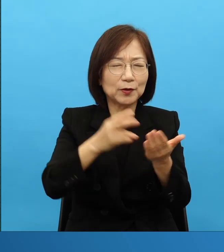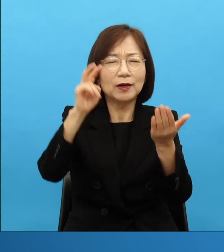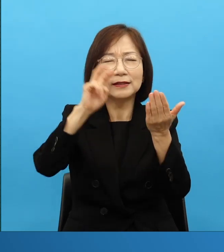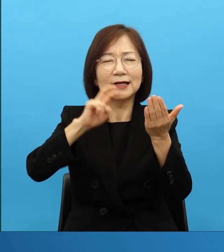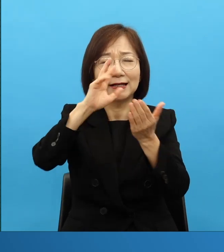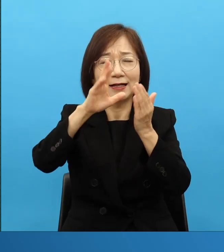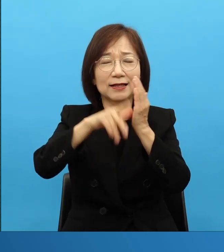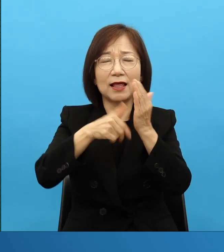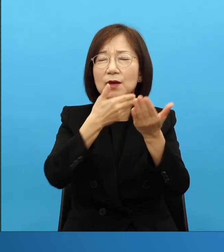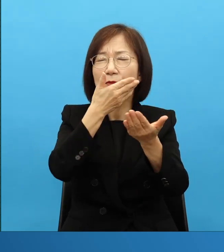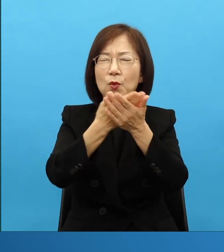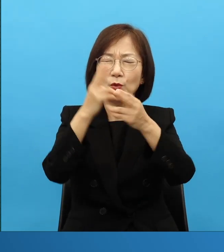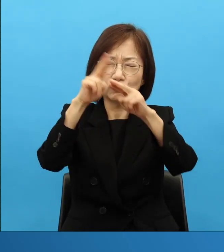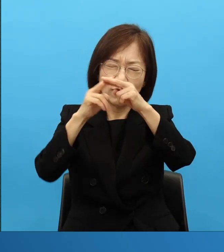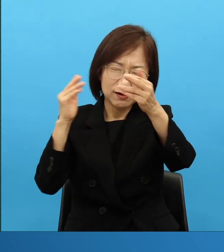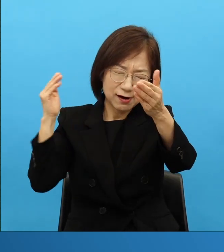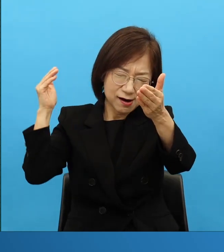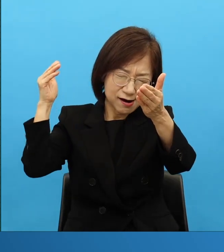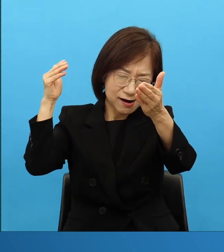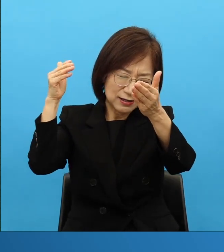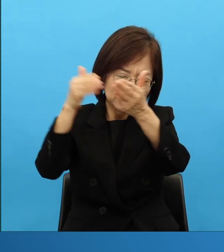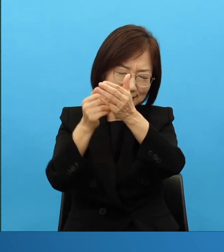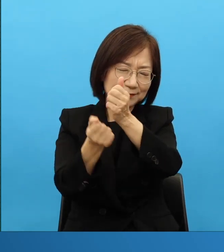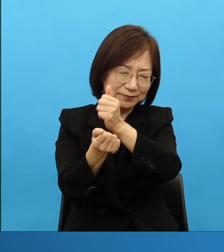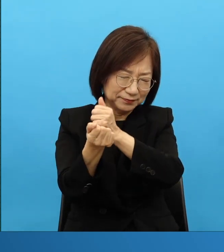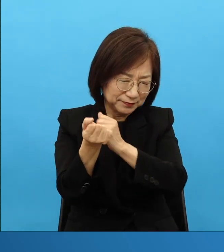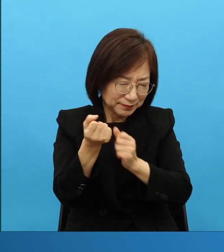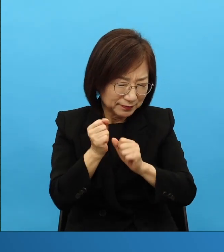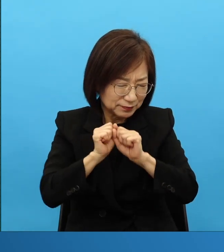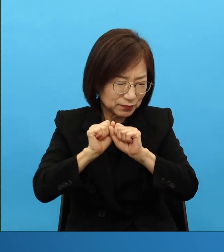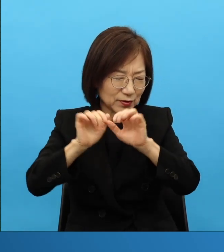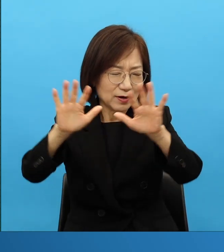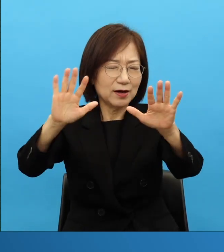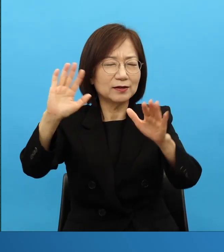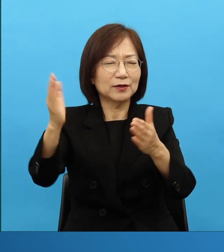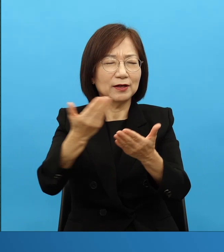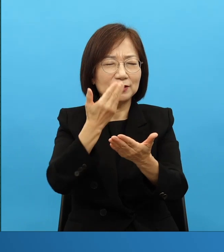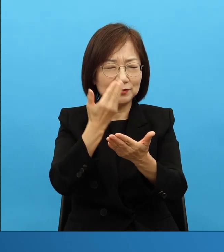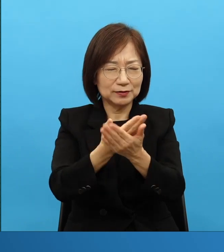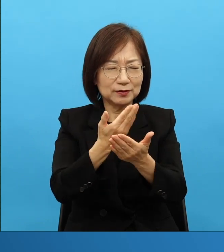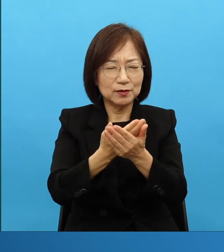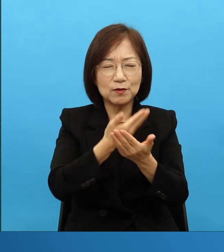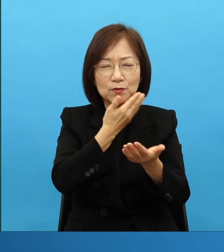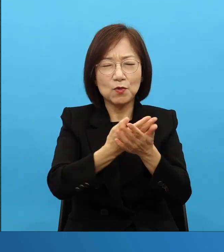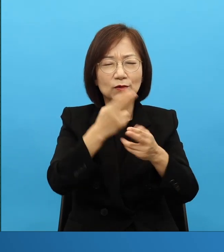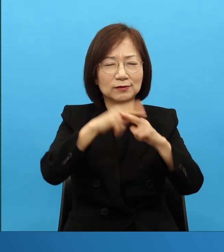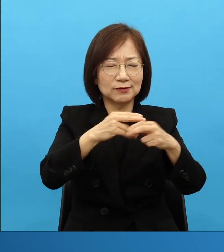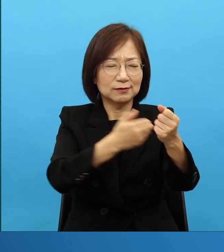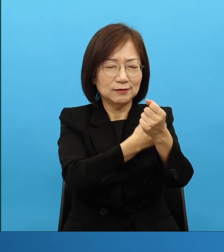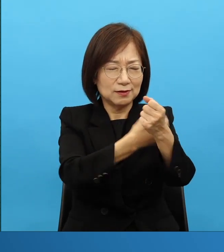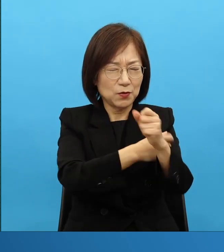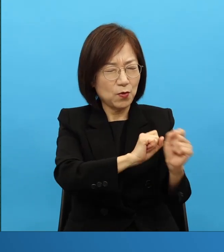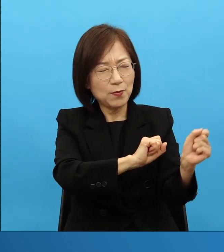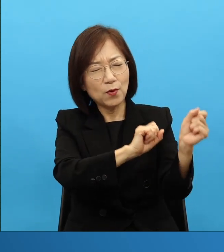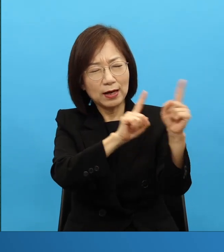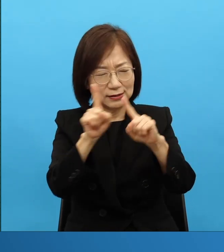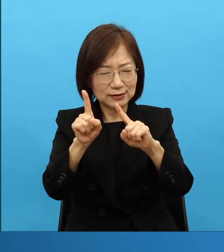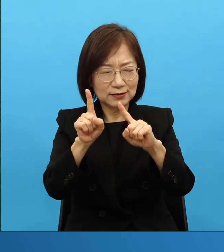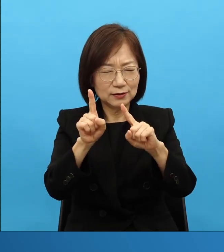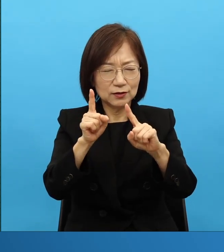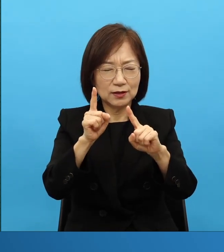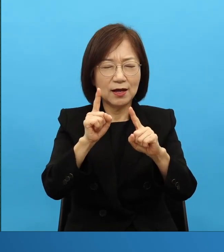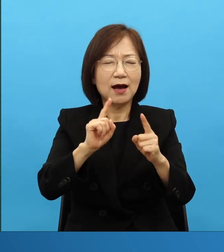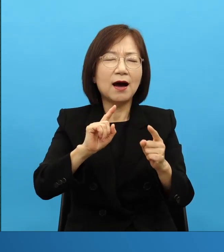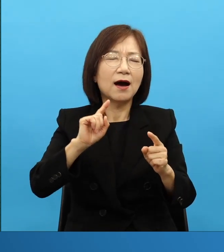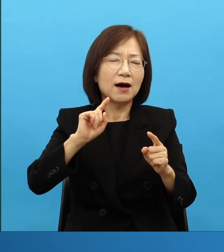성전의 모든 생명을 소생시키는 능력의 메아리가 되게 하옵소서. Please receive the praise of the David